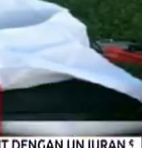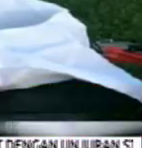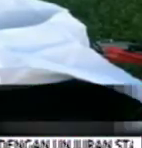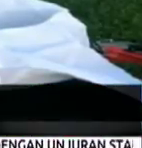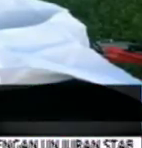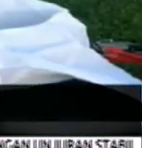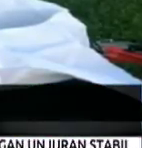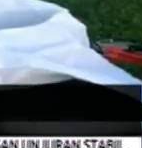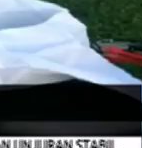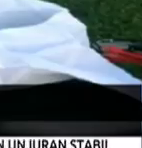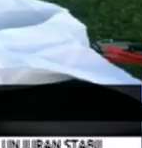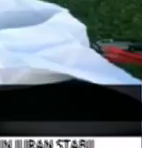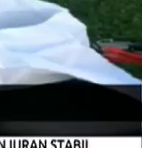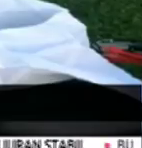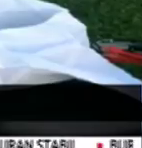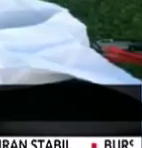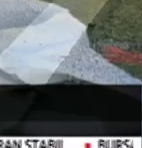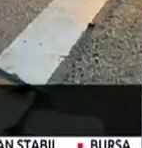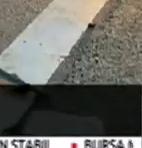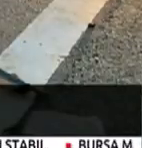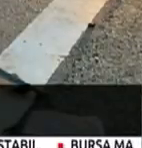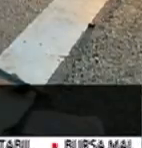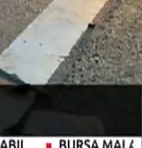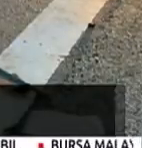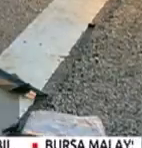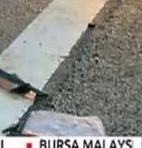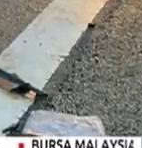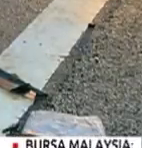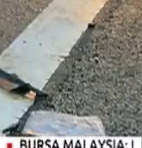Di memaut selepas kenderaan langgar belakang lori.